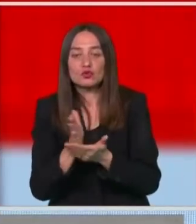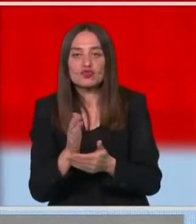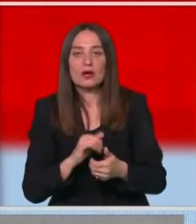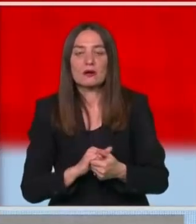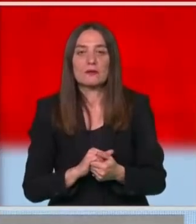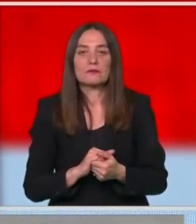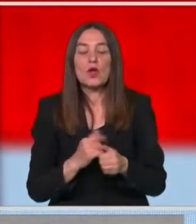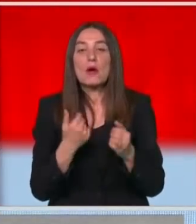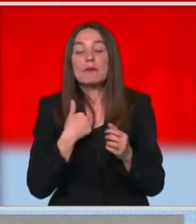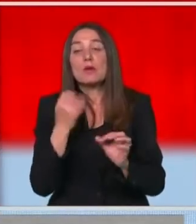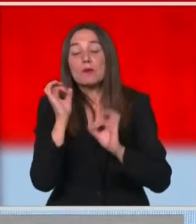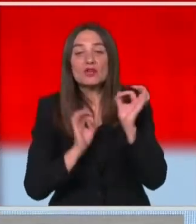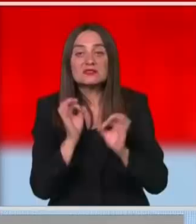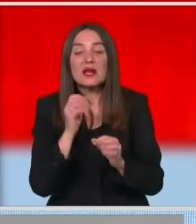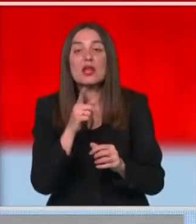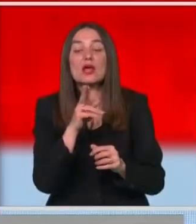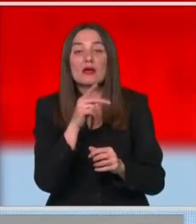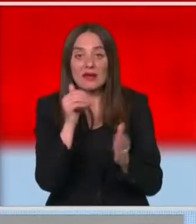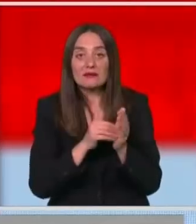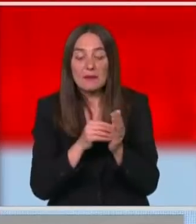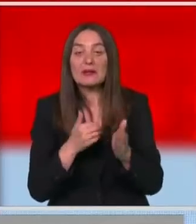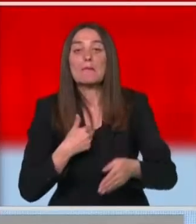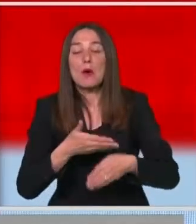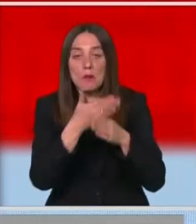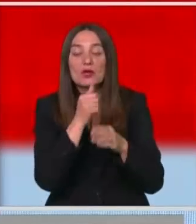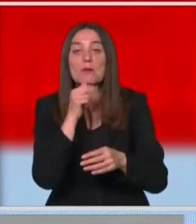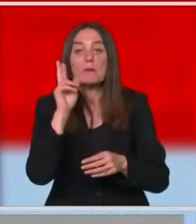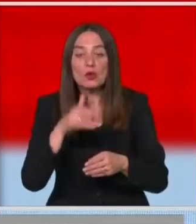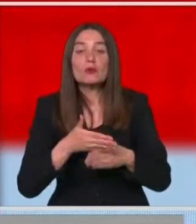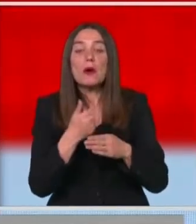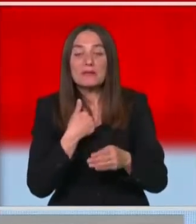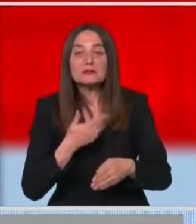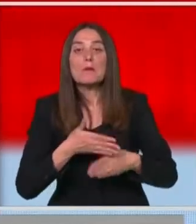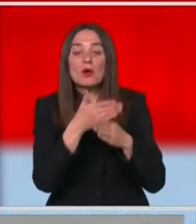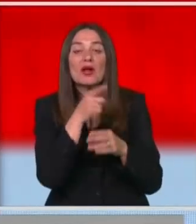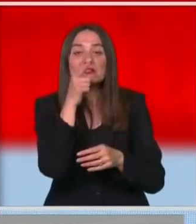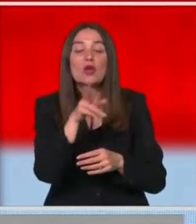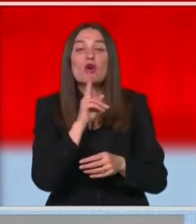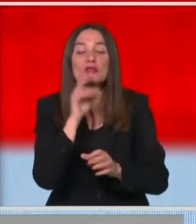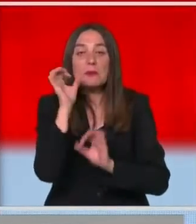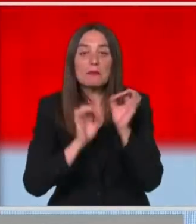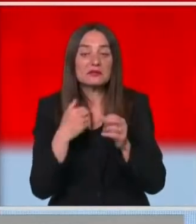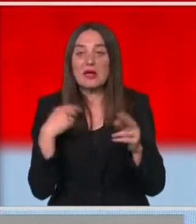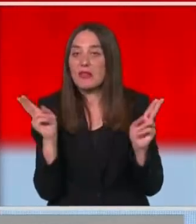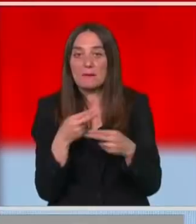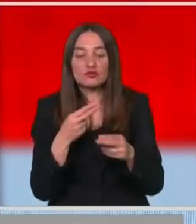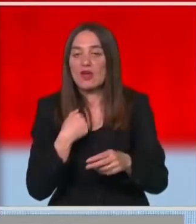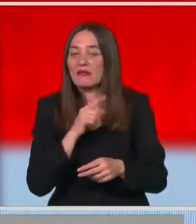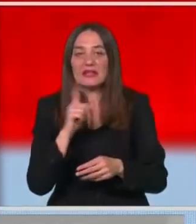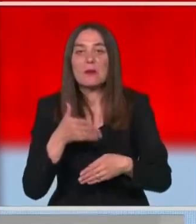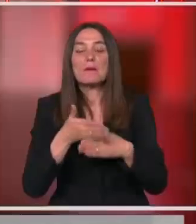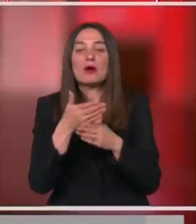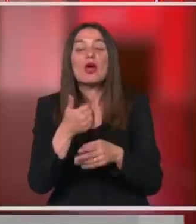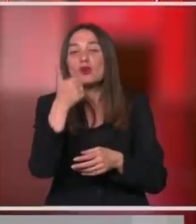ste od slučaja do slučaja? Od one koje smo procenili da treba pomognemo i da možemo da pomognemo. Pomogli smo, za one koje smo procenili da ne možemo, nismo.